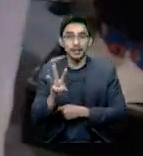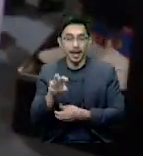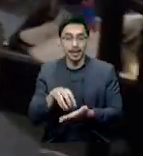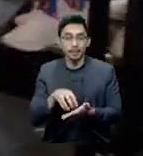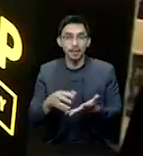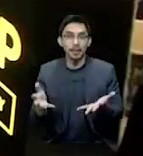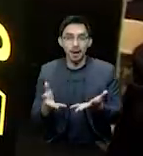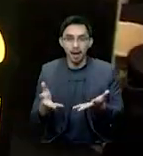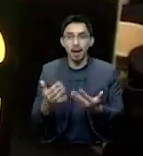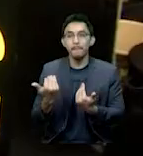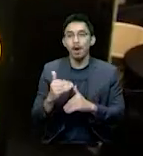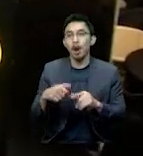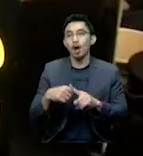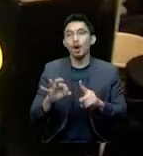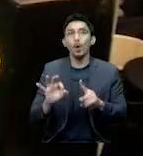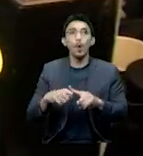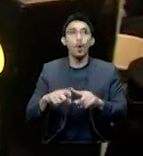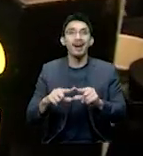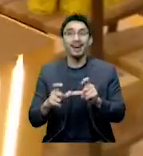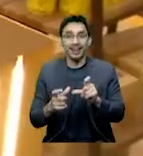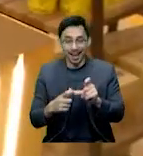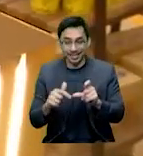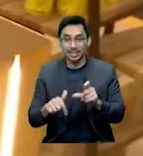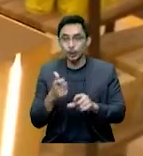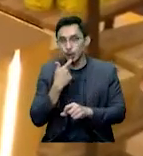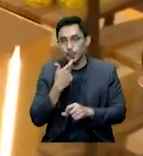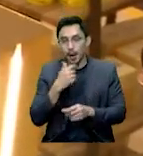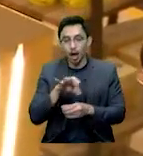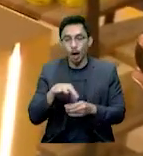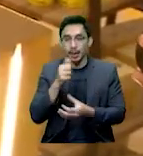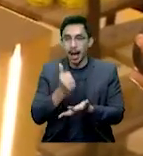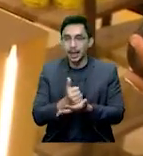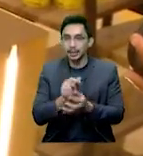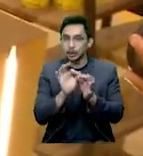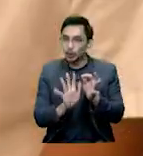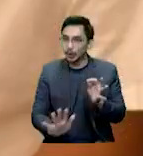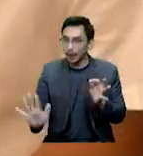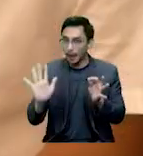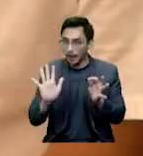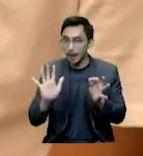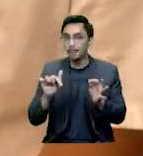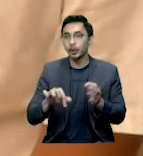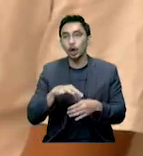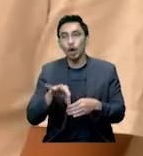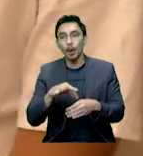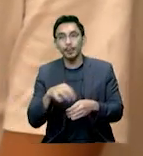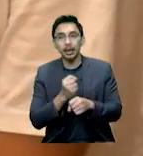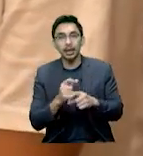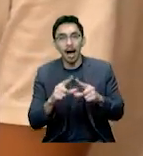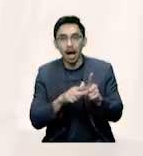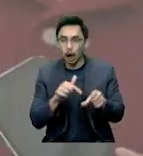sempat mencicipi berbagai kopi khas Nusantara, diantaranya kopi gayo dan produk olahan dari kulit biji kopi, serta berdialog dengan para